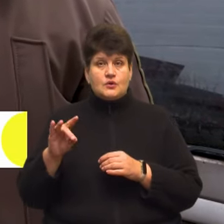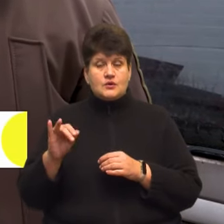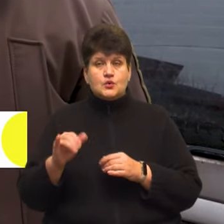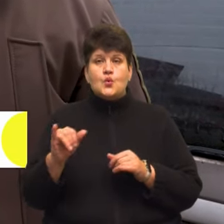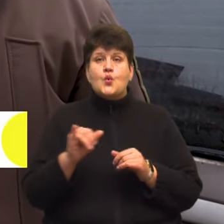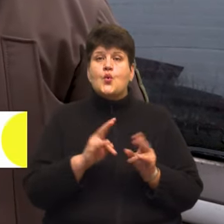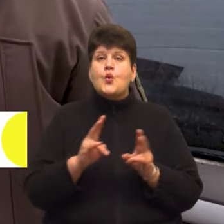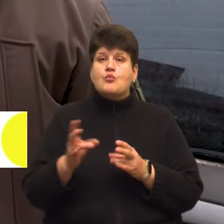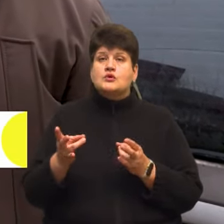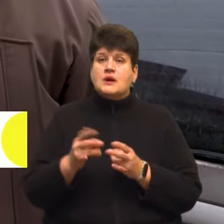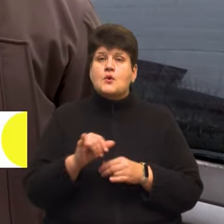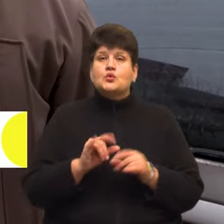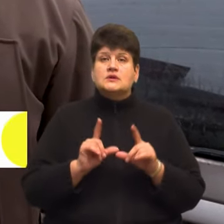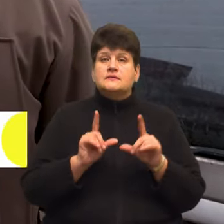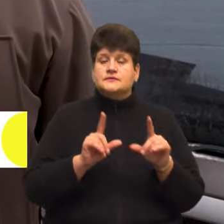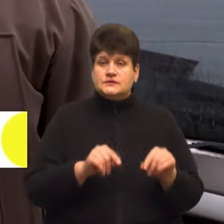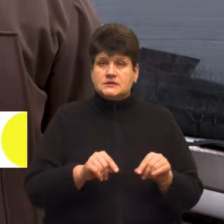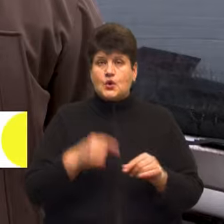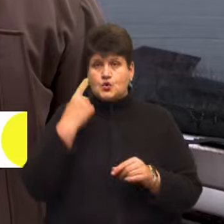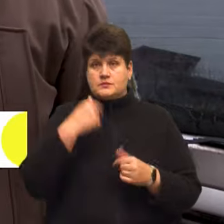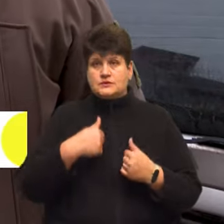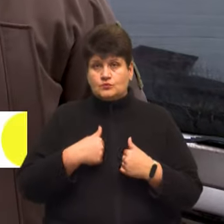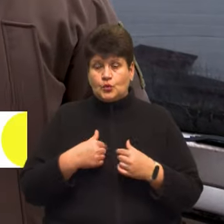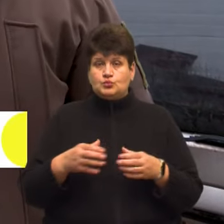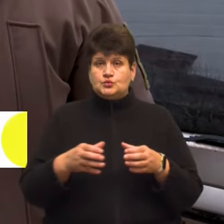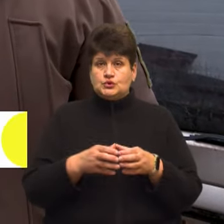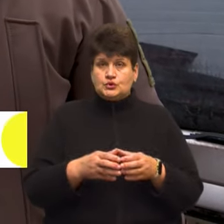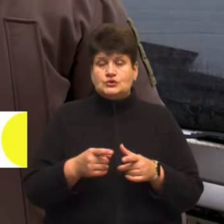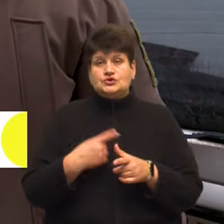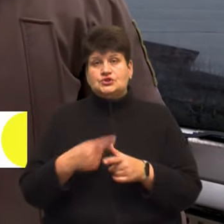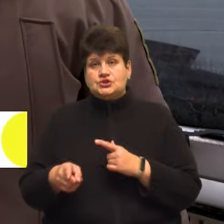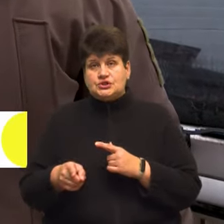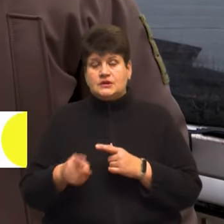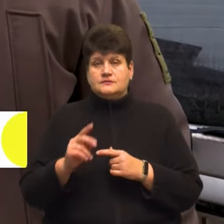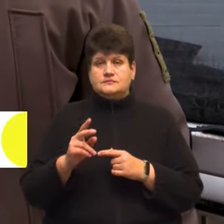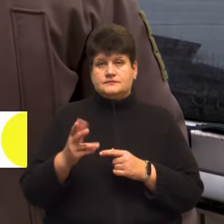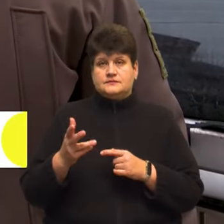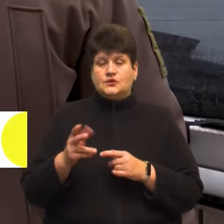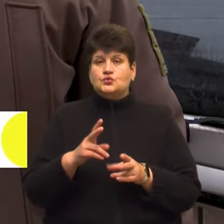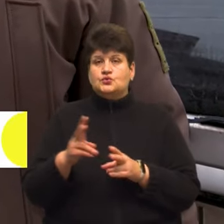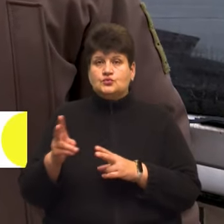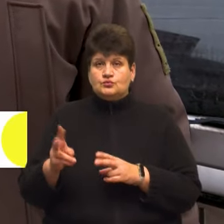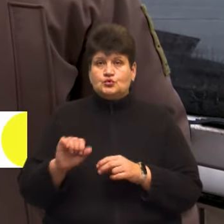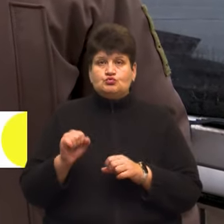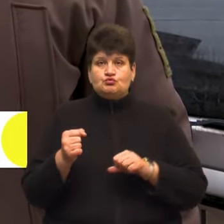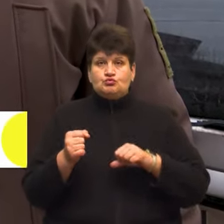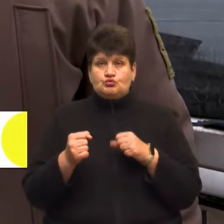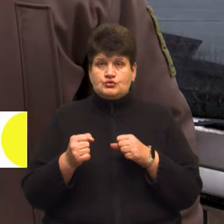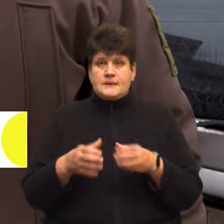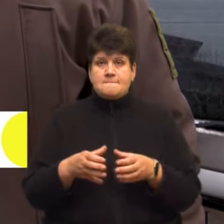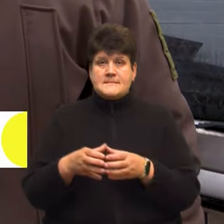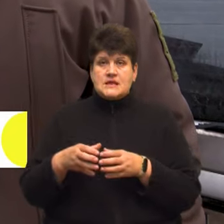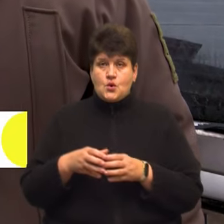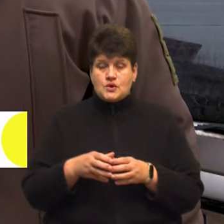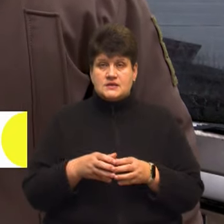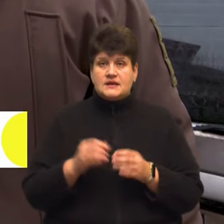буде їхати чи особисто для мене чи особисто для мого підрозділу чи козакам якимось з дружніх підрозділів